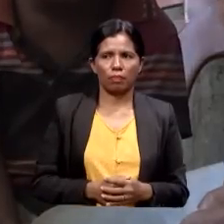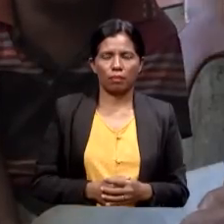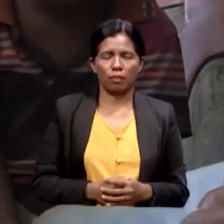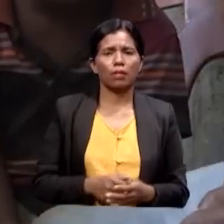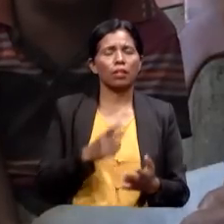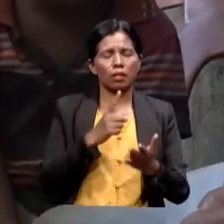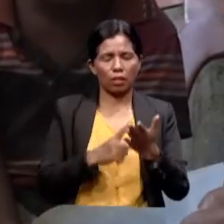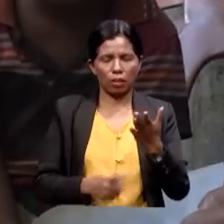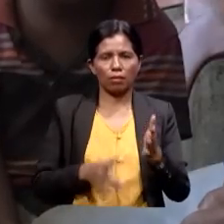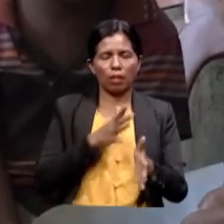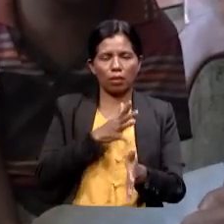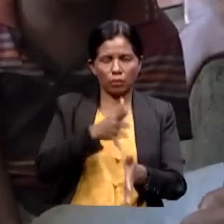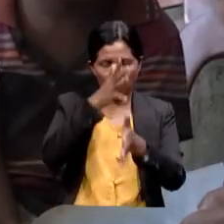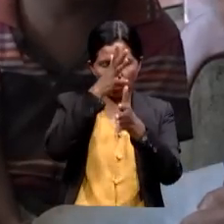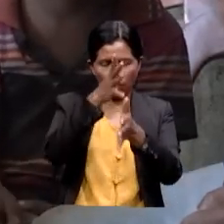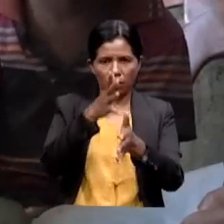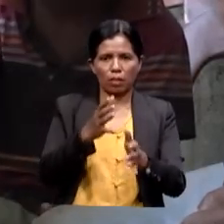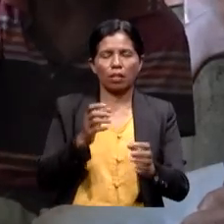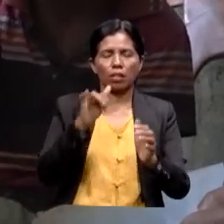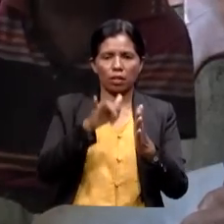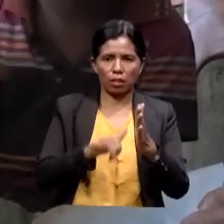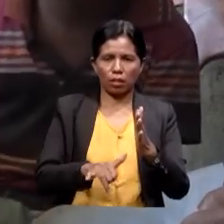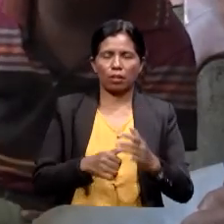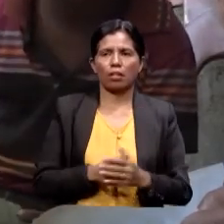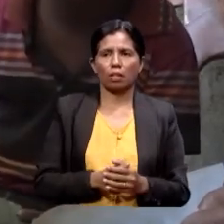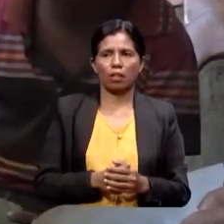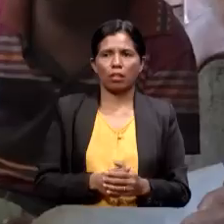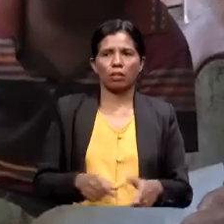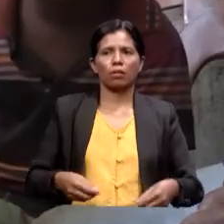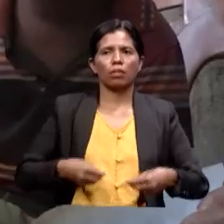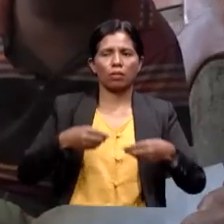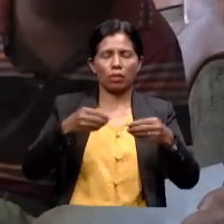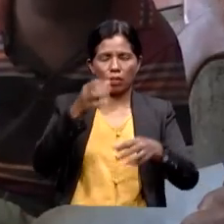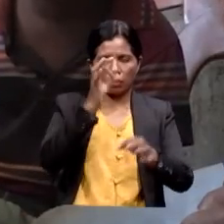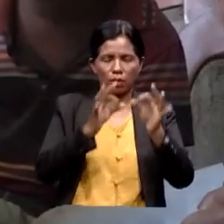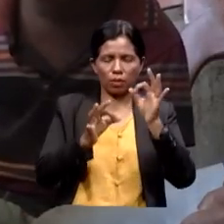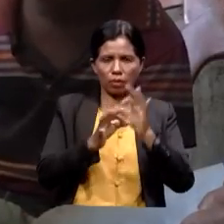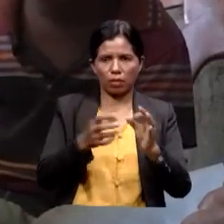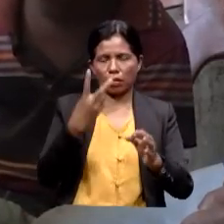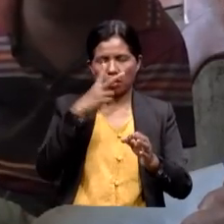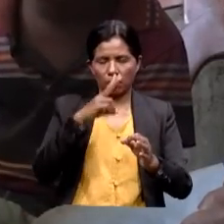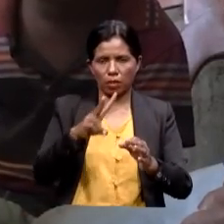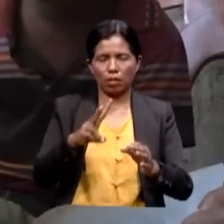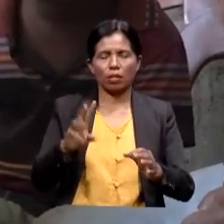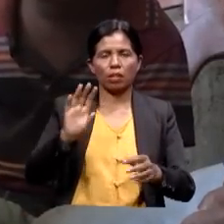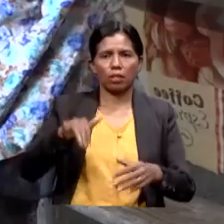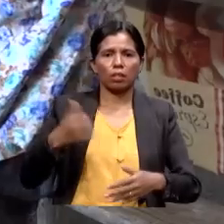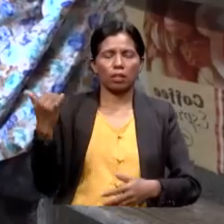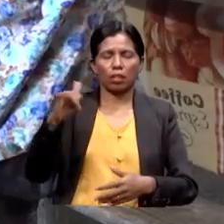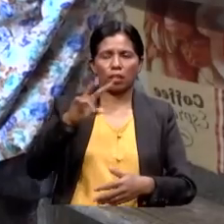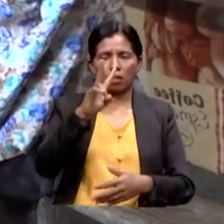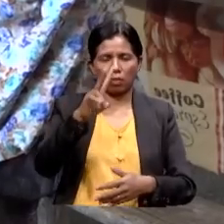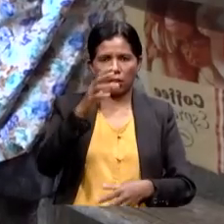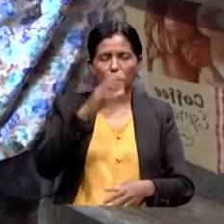Saída make avô Berta no avô Benjamin raihela. Hudi sai garantido atu bele acompanha sir nen rua animores.